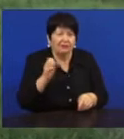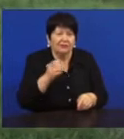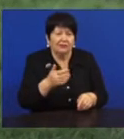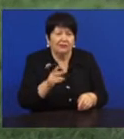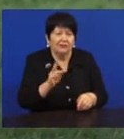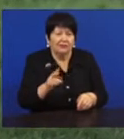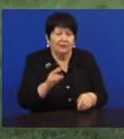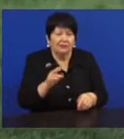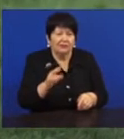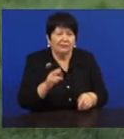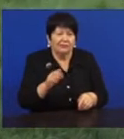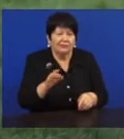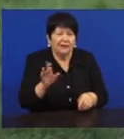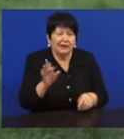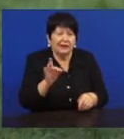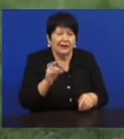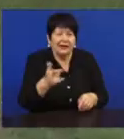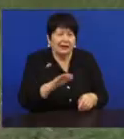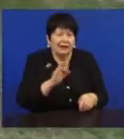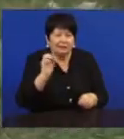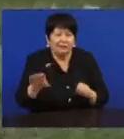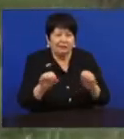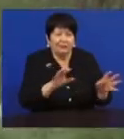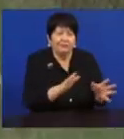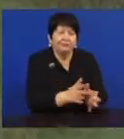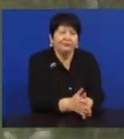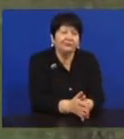apucate. Este regretabil.